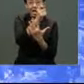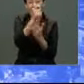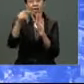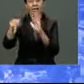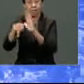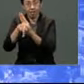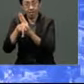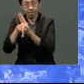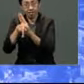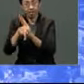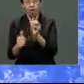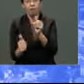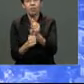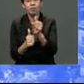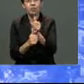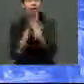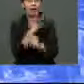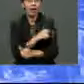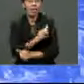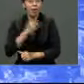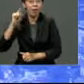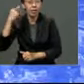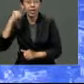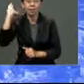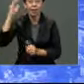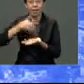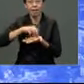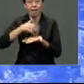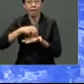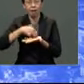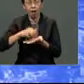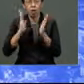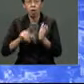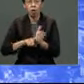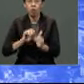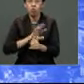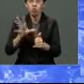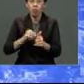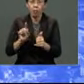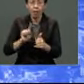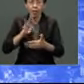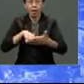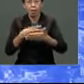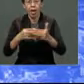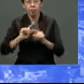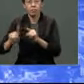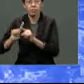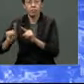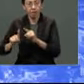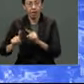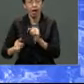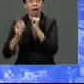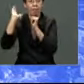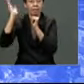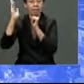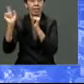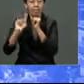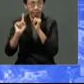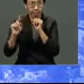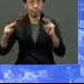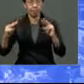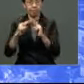บดีนะคะผู้ช่วยโฆษกจะเป็นผู้แถลงรายละเอียดเรื่องของจำนวนผู้ติดเชื้อและมาตรการต่างๆโดยจะเป็นการแถลงข่าวที่กระทรวงส